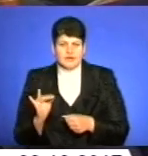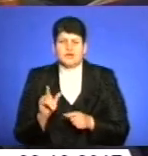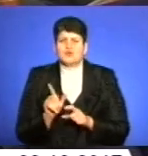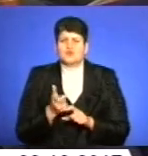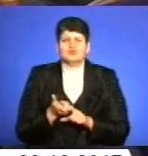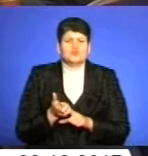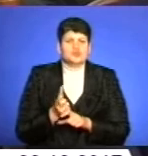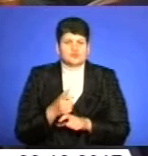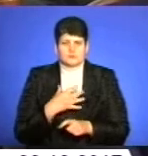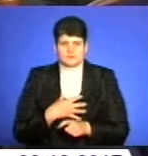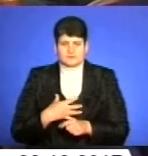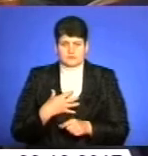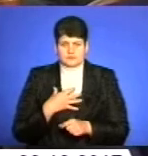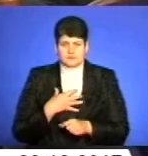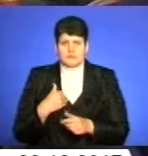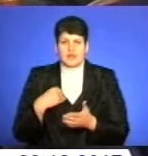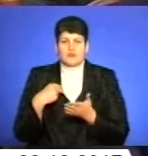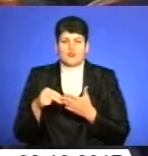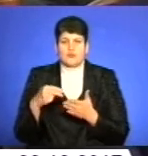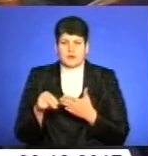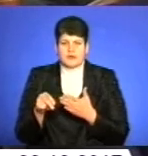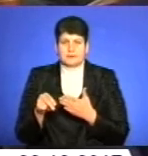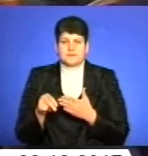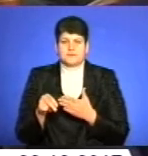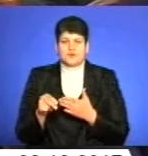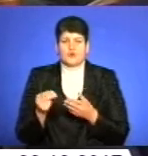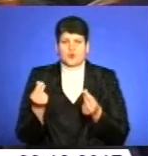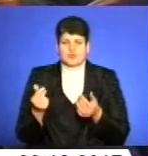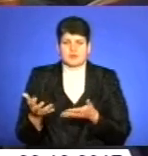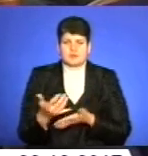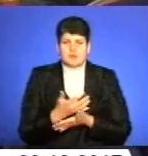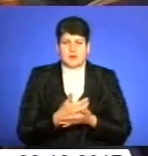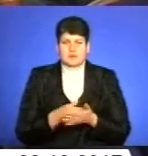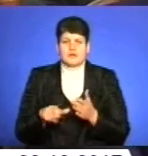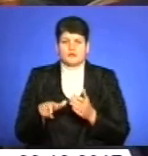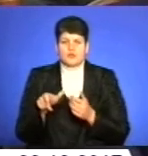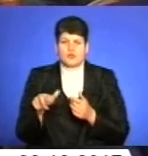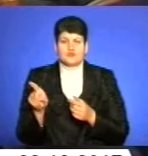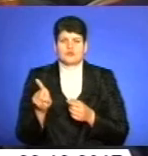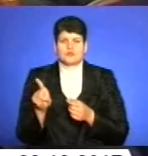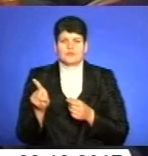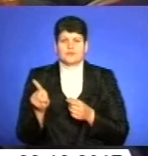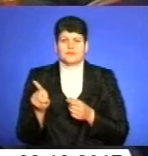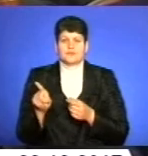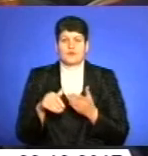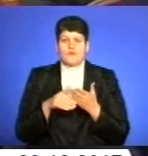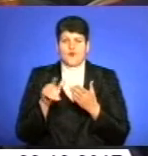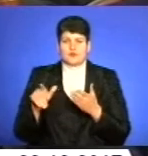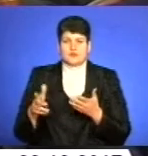це ми закупили, крім цього, що збирали гроші на дорогу, для того, щоб волонтери доставили це